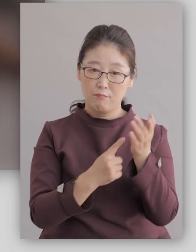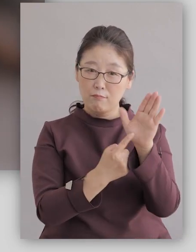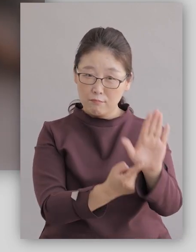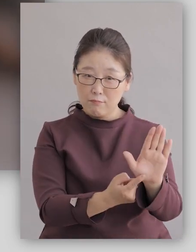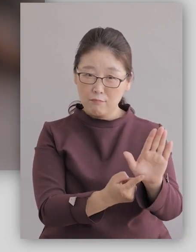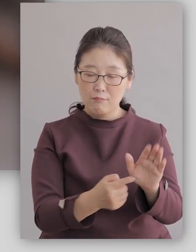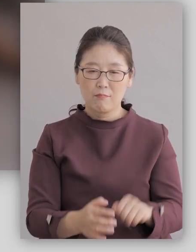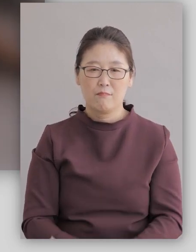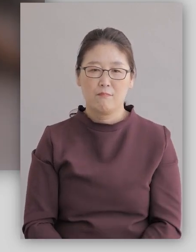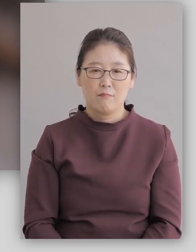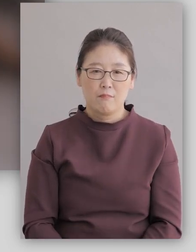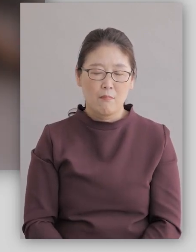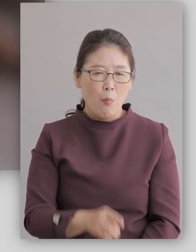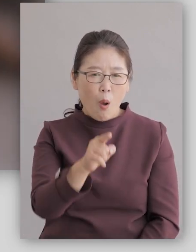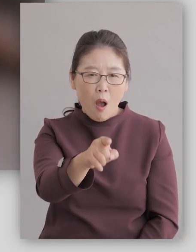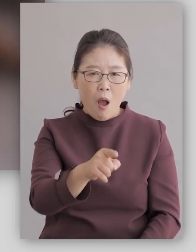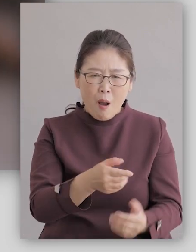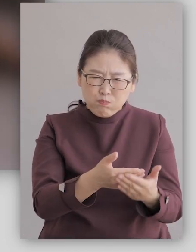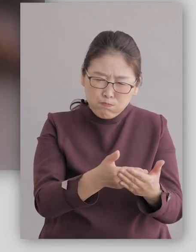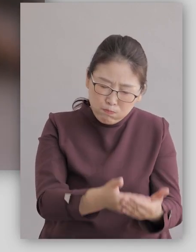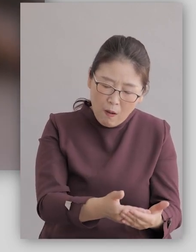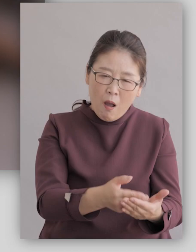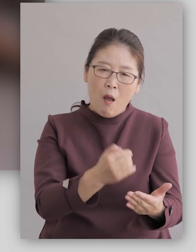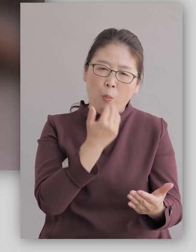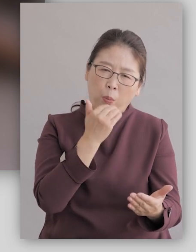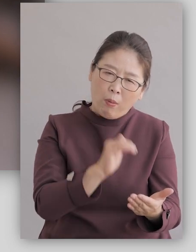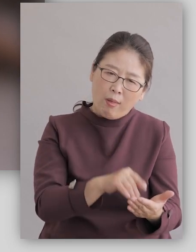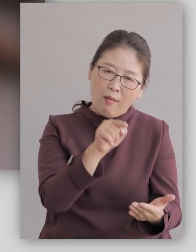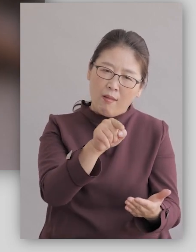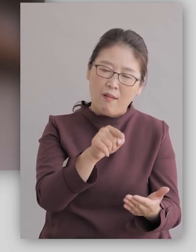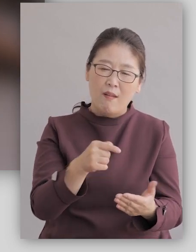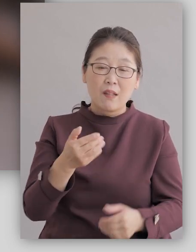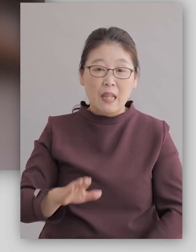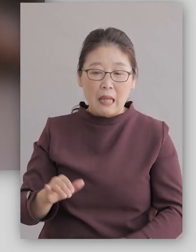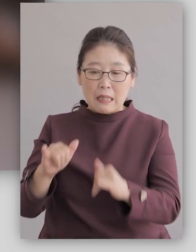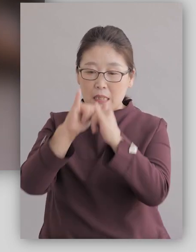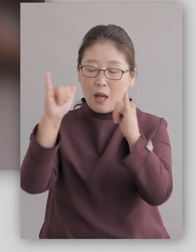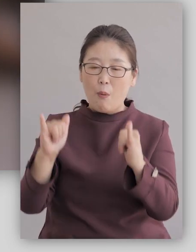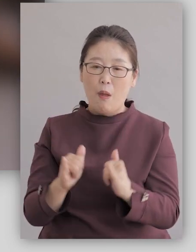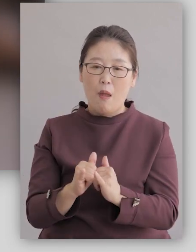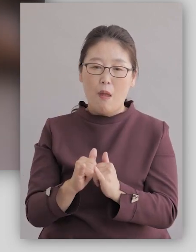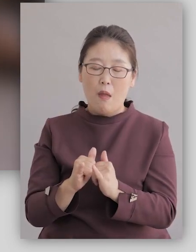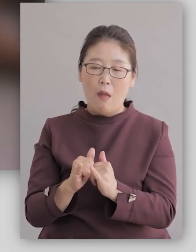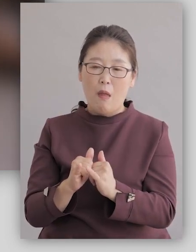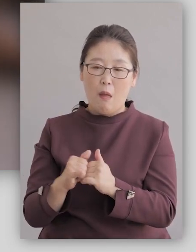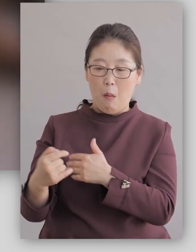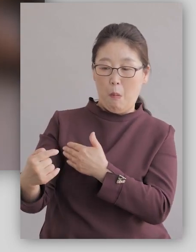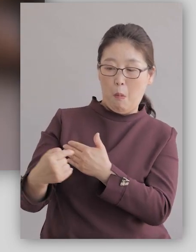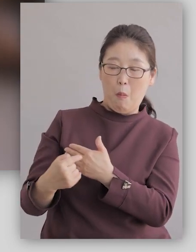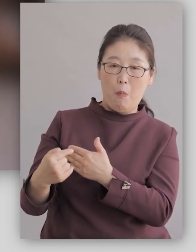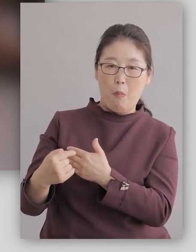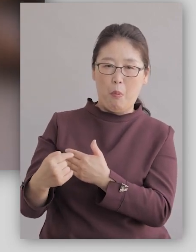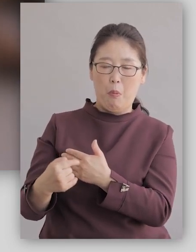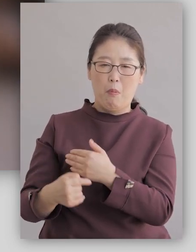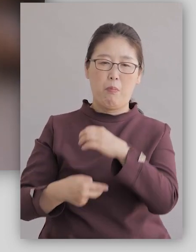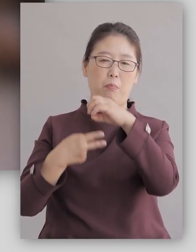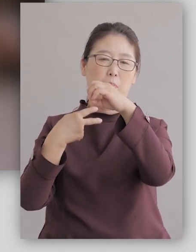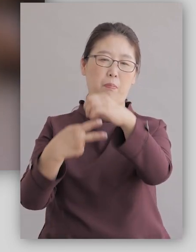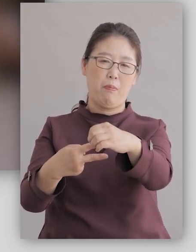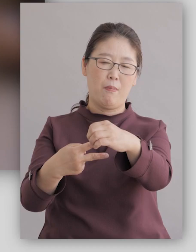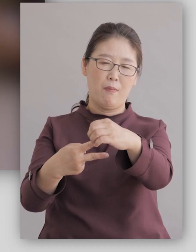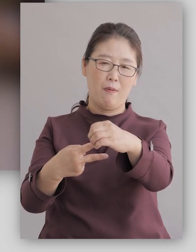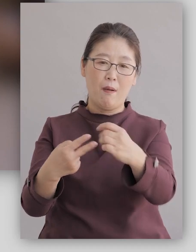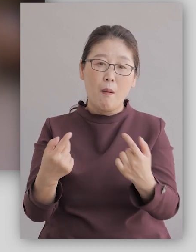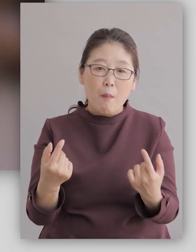작품입니다. 실체는 이렇게 무거운 돌이지만 사회적인 작대에서는 영어로 표시되는 이런 부분들을